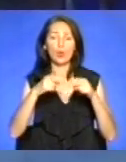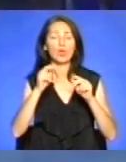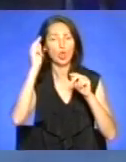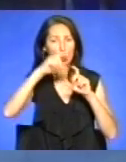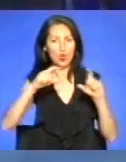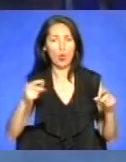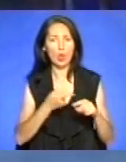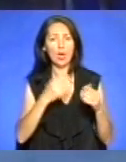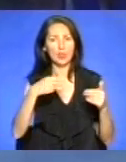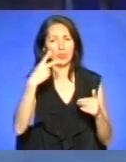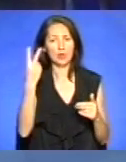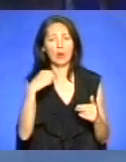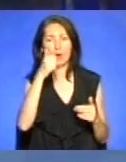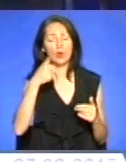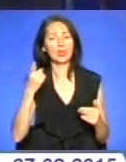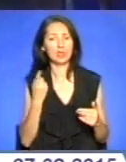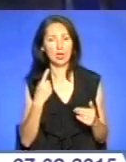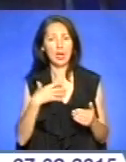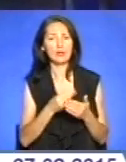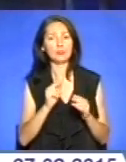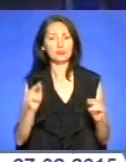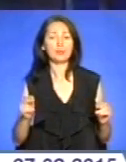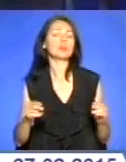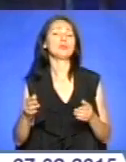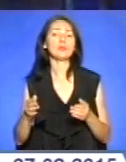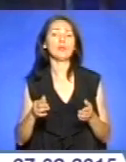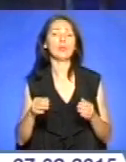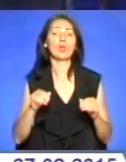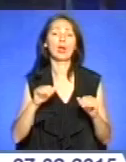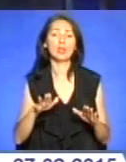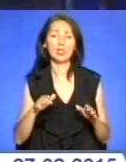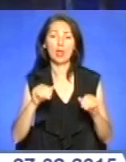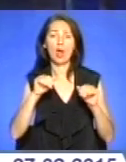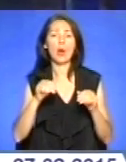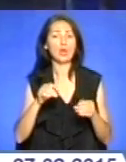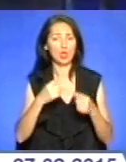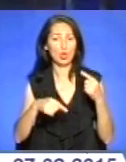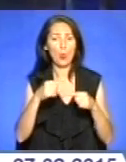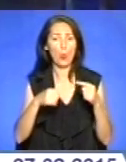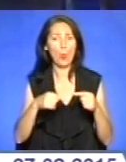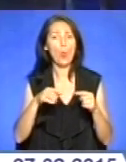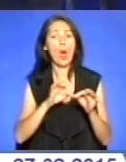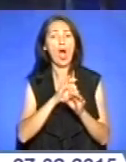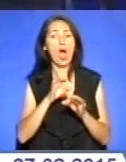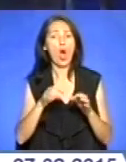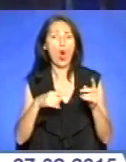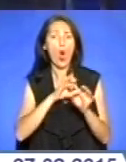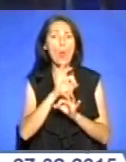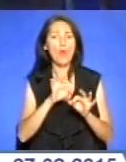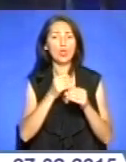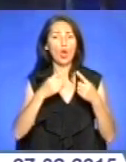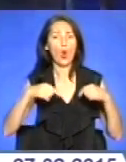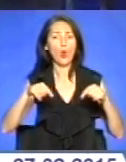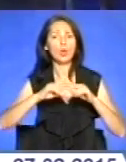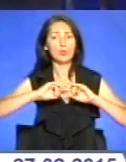Шляхи у вирішенні колективного трудового спору між працівниками управління Національного банку України в області та Нацбанком обговорювали за круглим столом